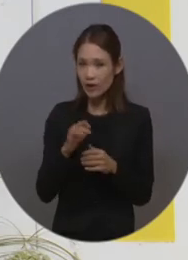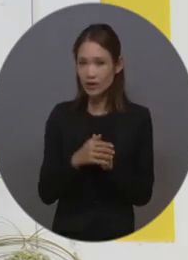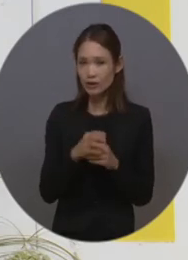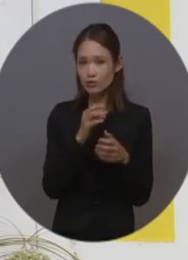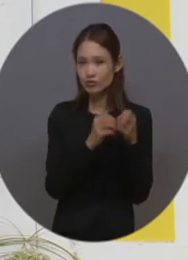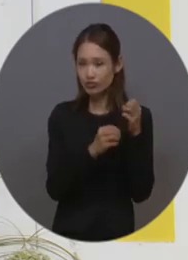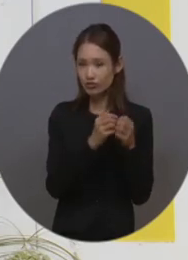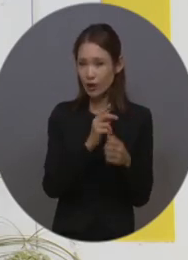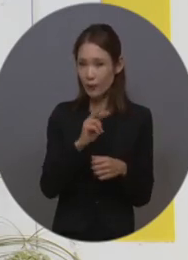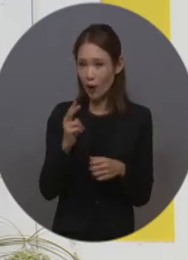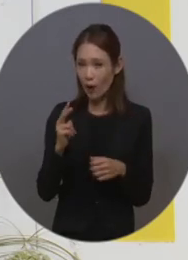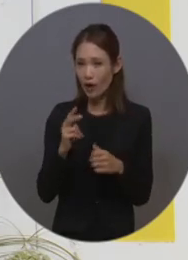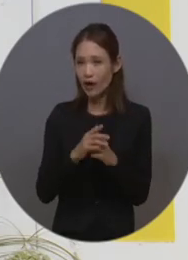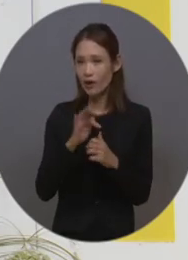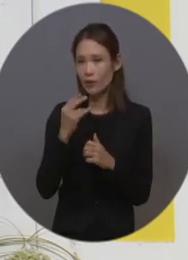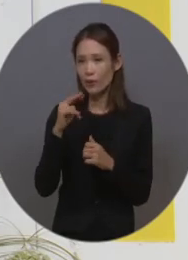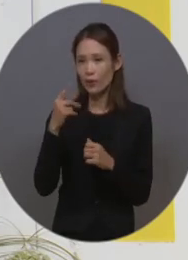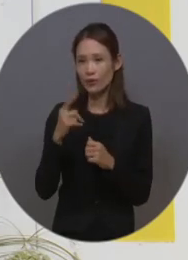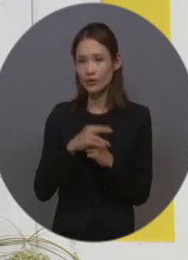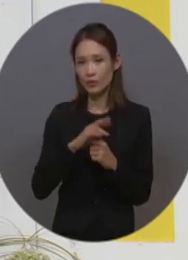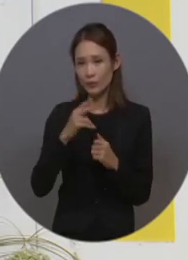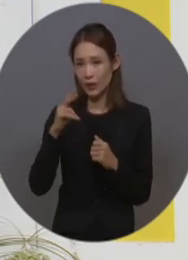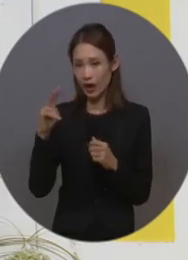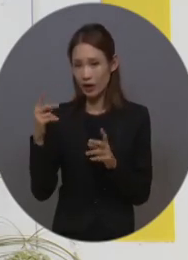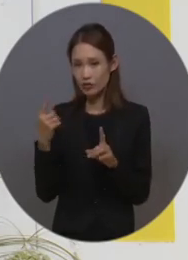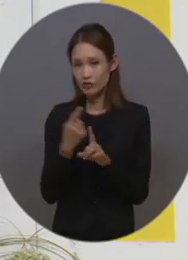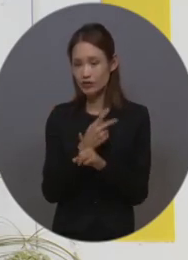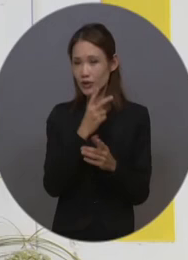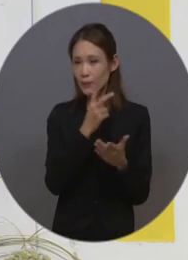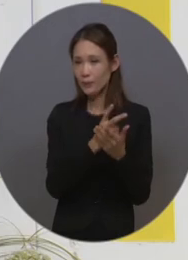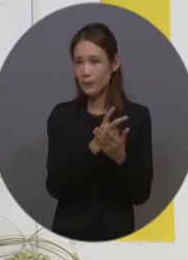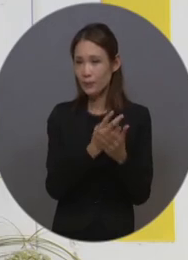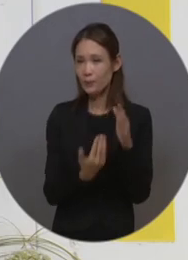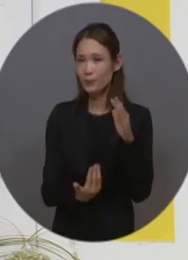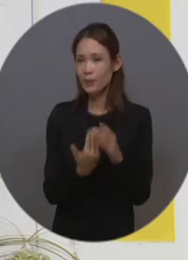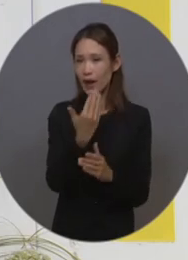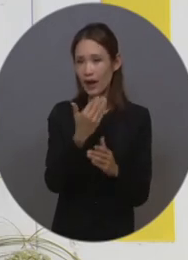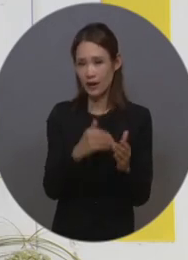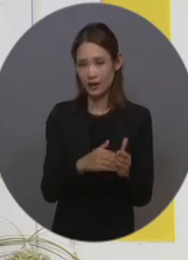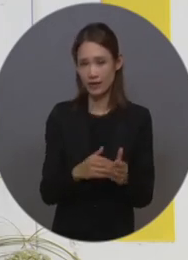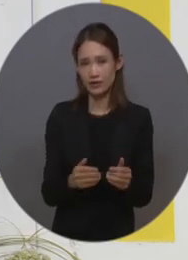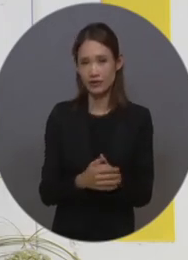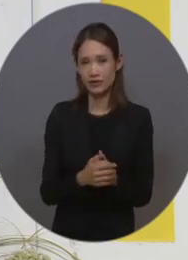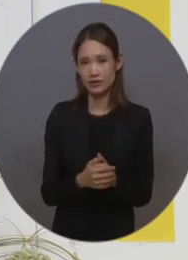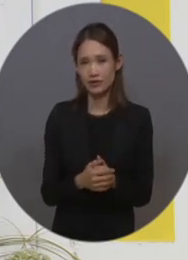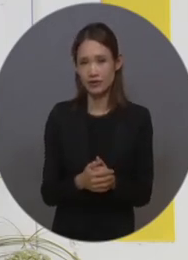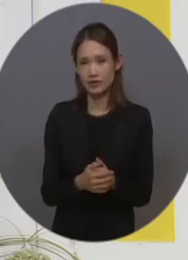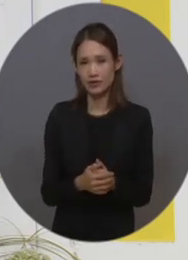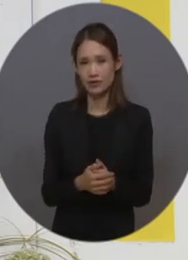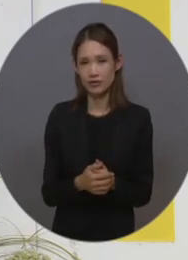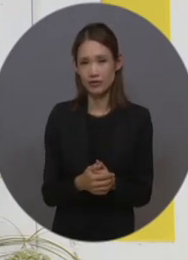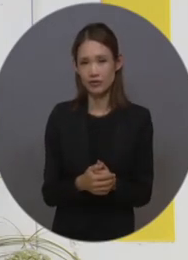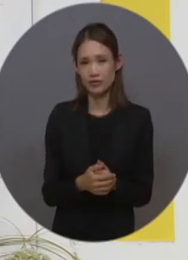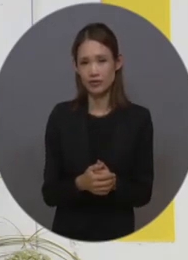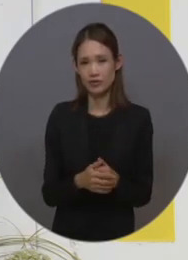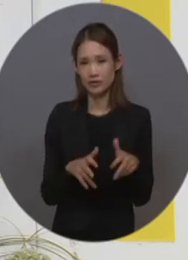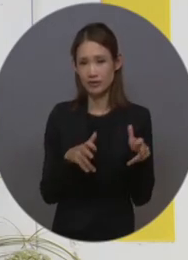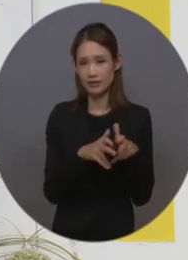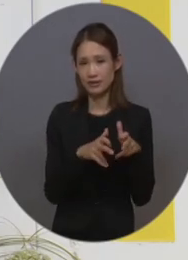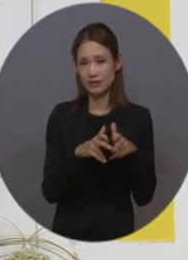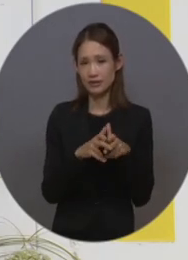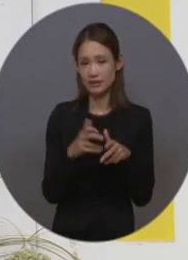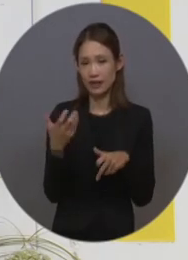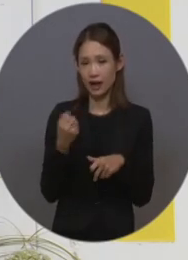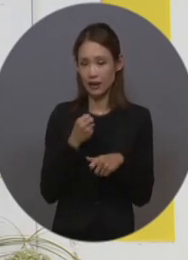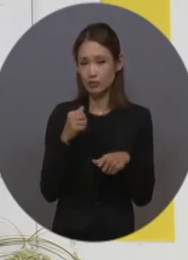문자 변환 코드로 네. 바꾸는 법을 네. 이제 발의를 네. 했고요. 네. 또 그다음에 이제 장애 그